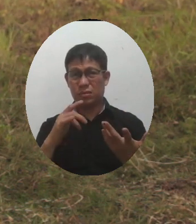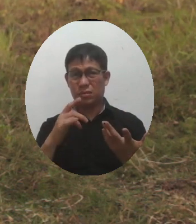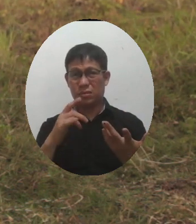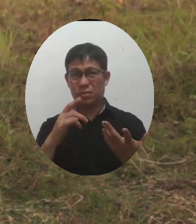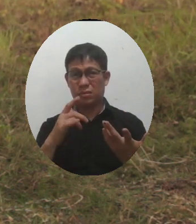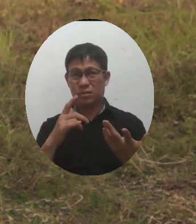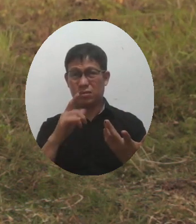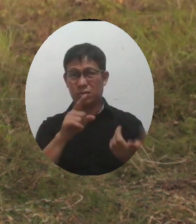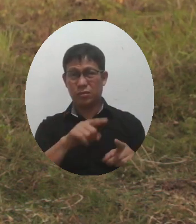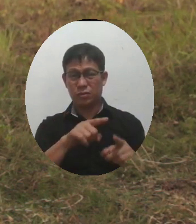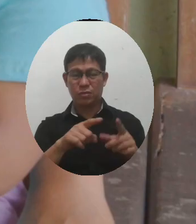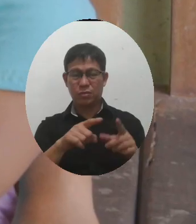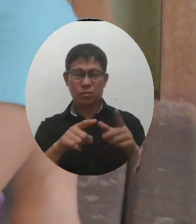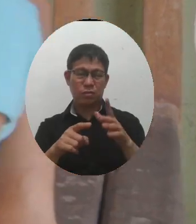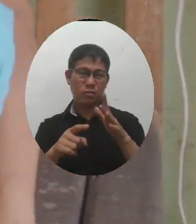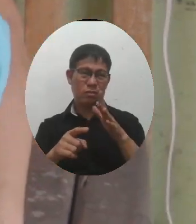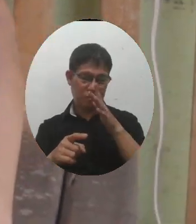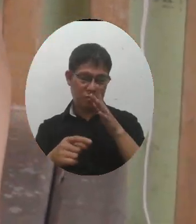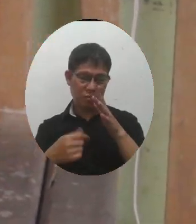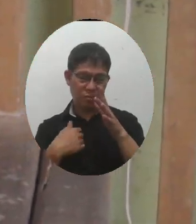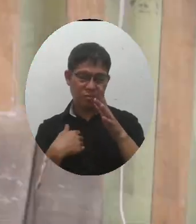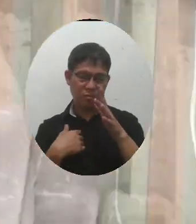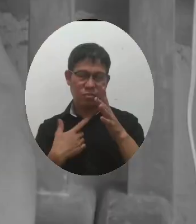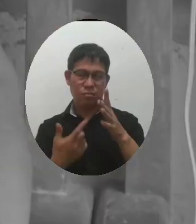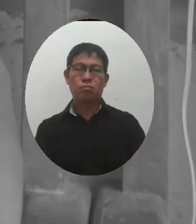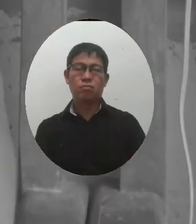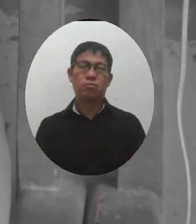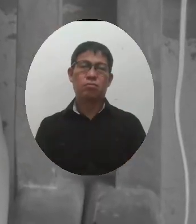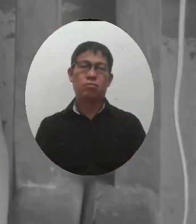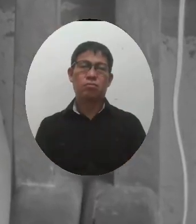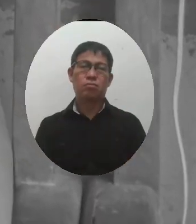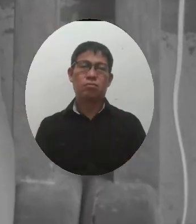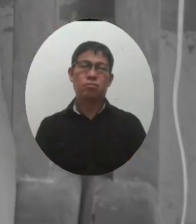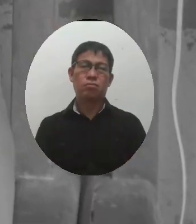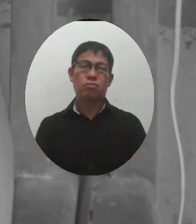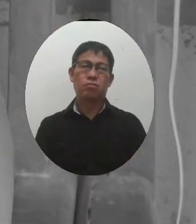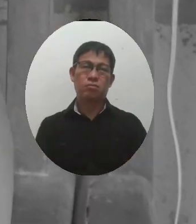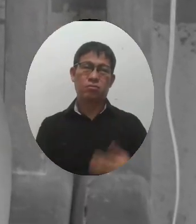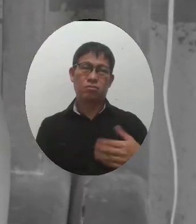nung na mild stroke po yung parents ko, yung mother ko po. Kasi